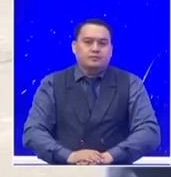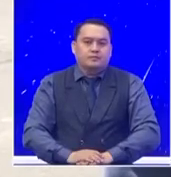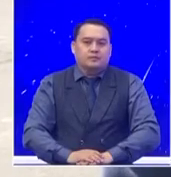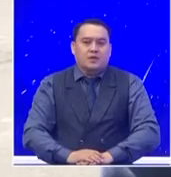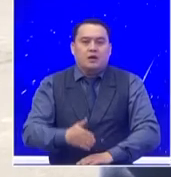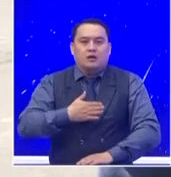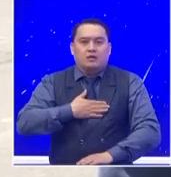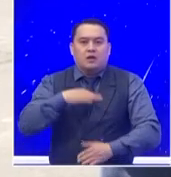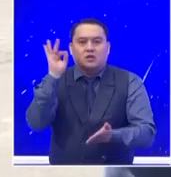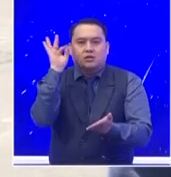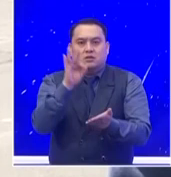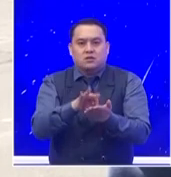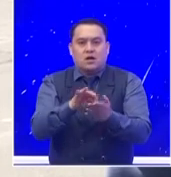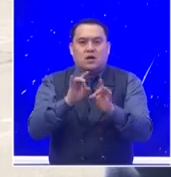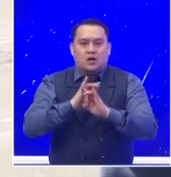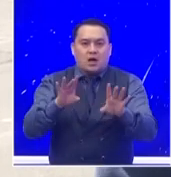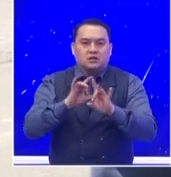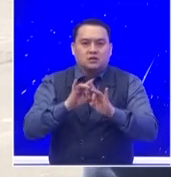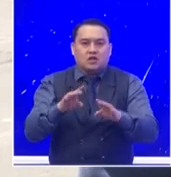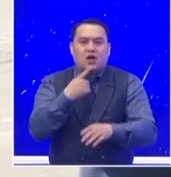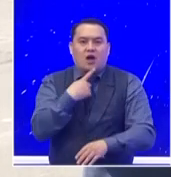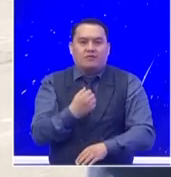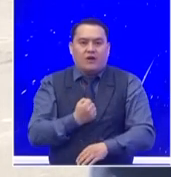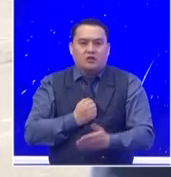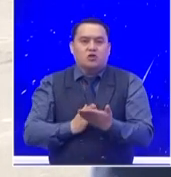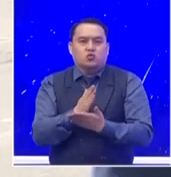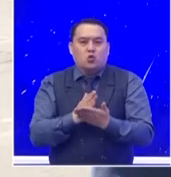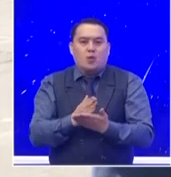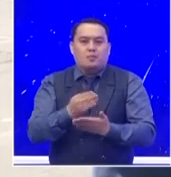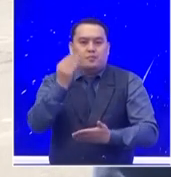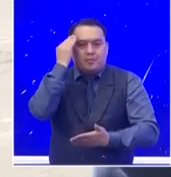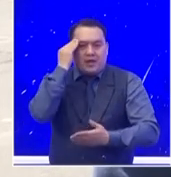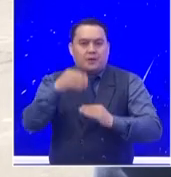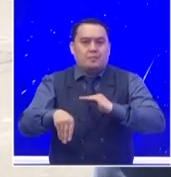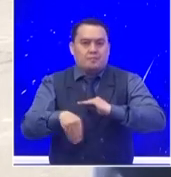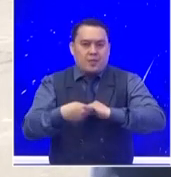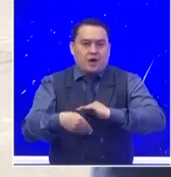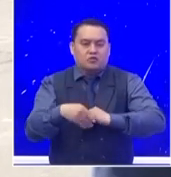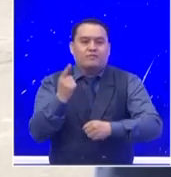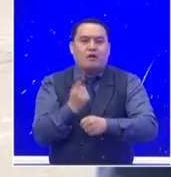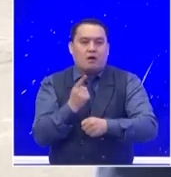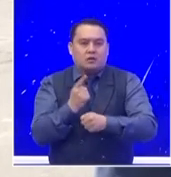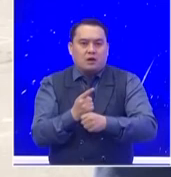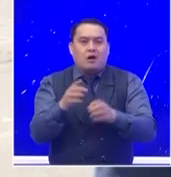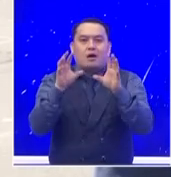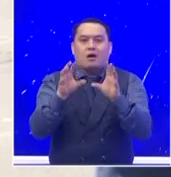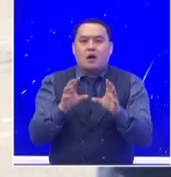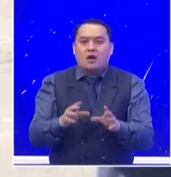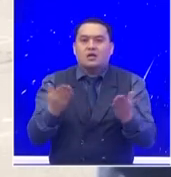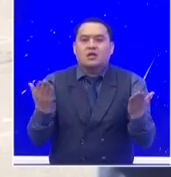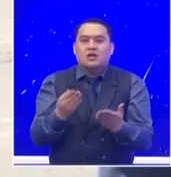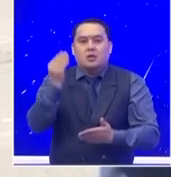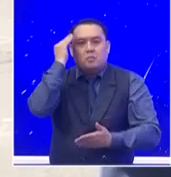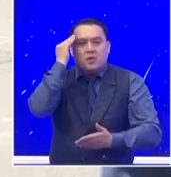Наша цель именно донести до каждого военнослужащего меры по профилактике коррупции. Какое законодательство и какие